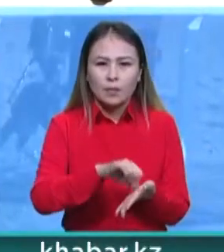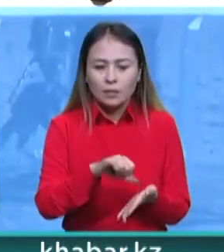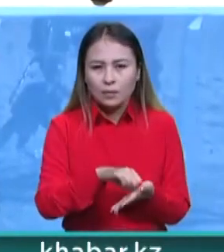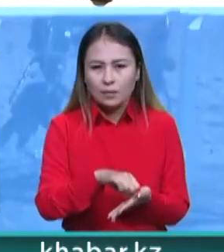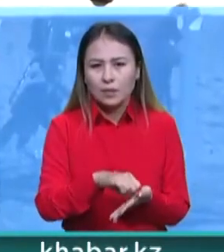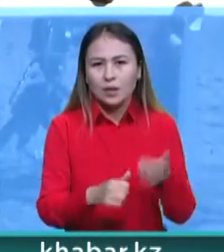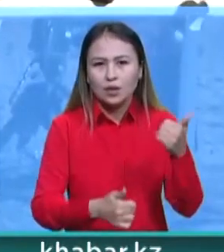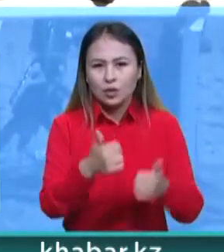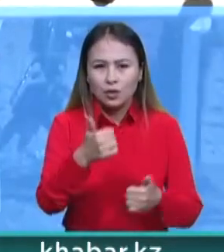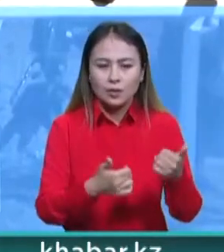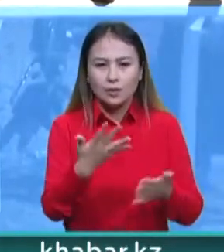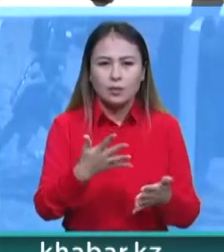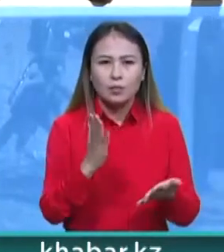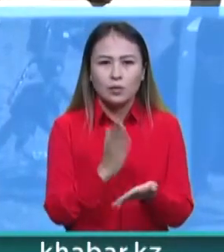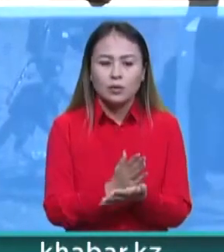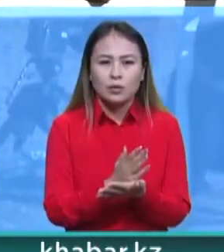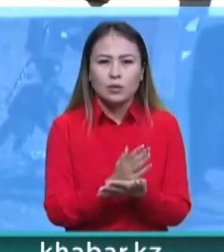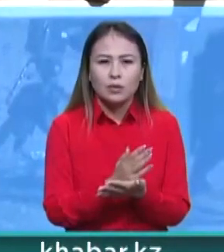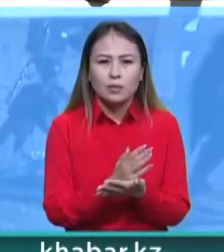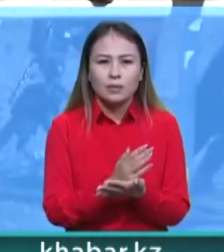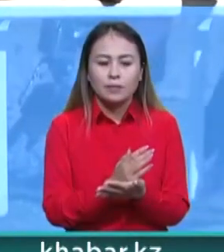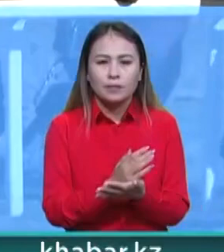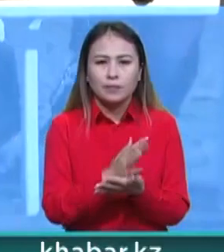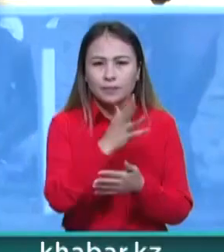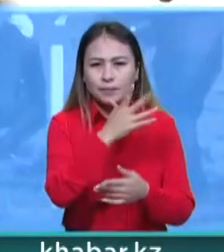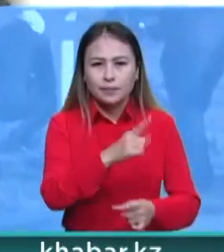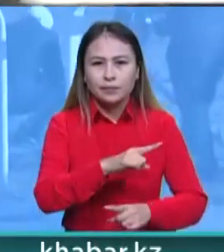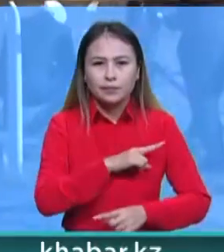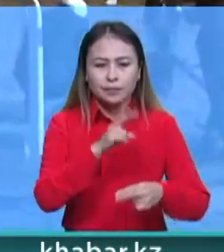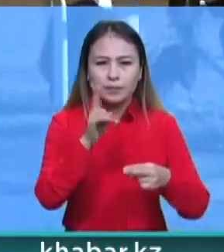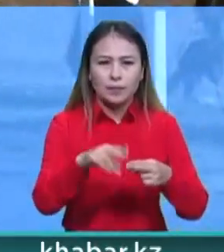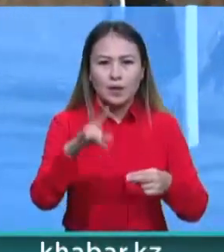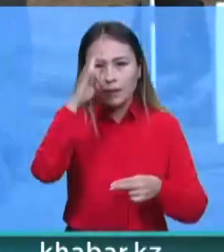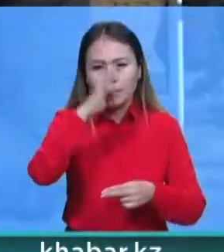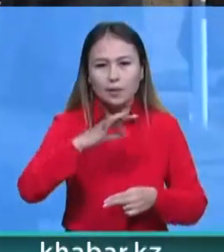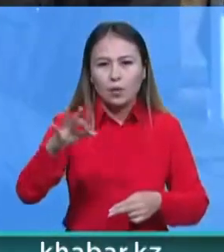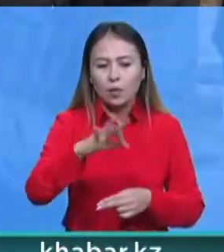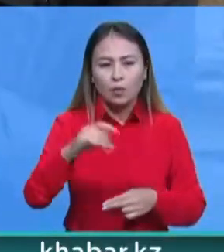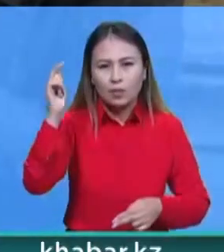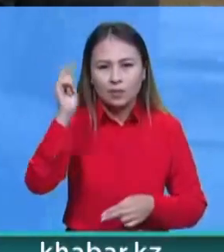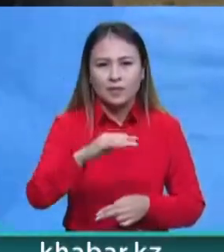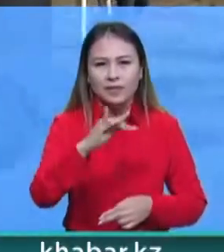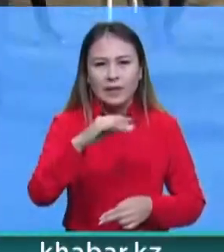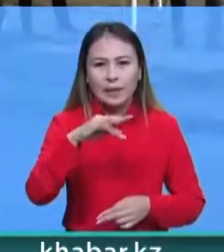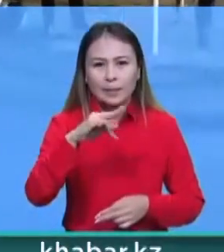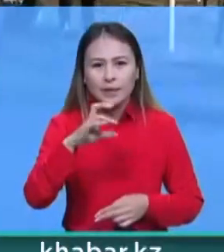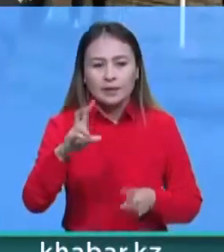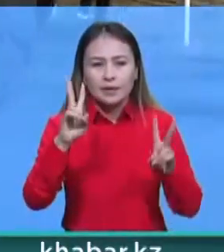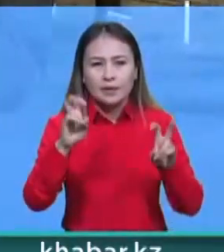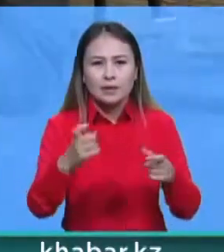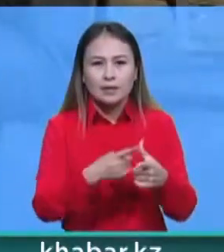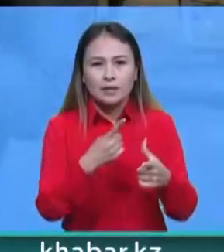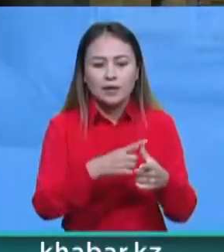үшін жарыста шеттетілсе, әне міне дегенше міне мәре сызығын солтүстік Қазақстан облысынан келген Филипс атты баптаған